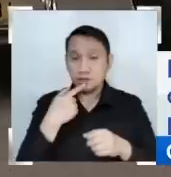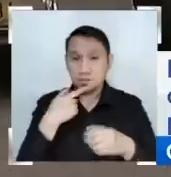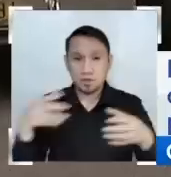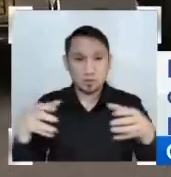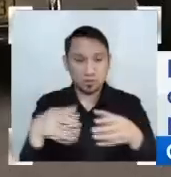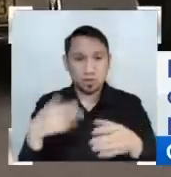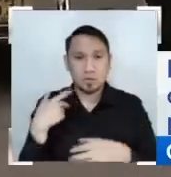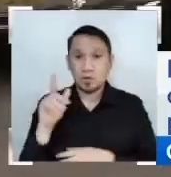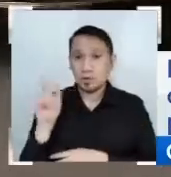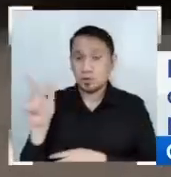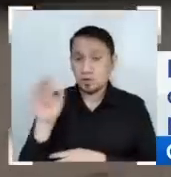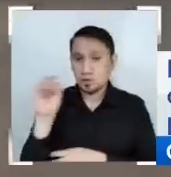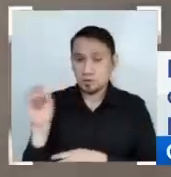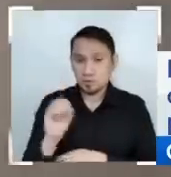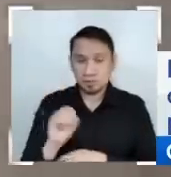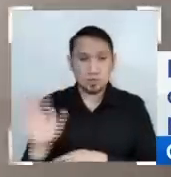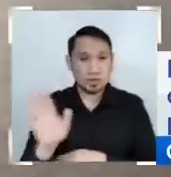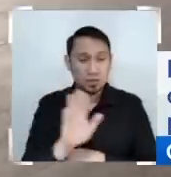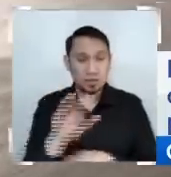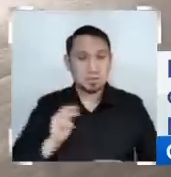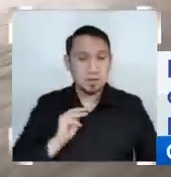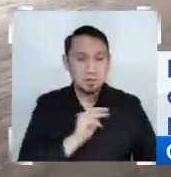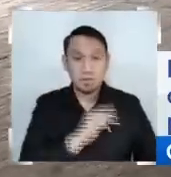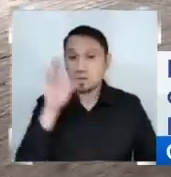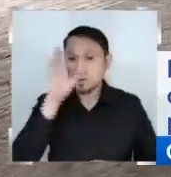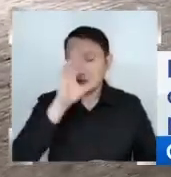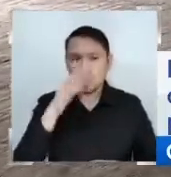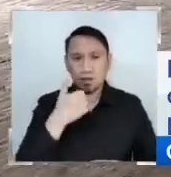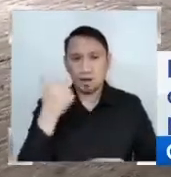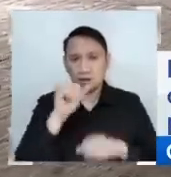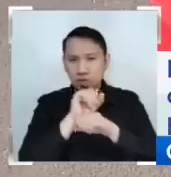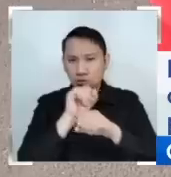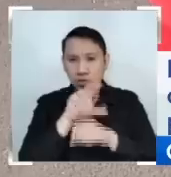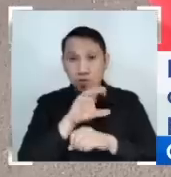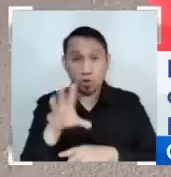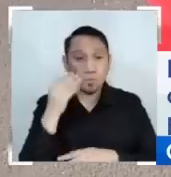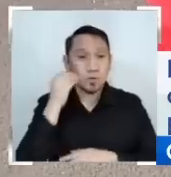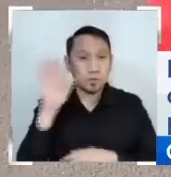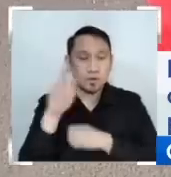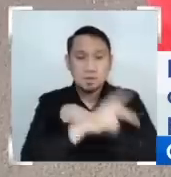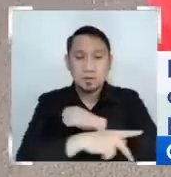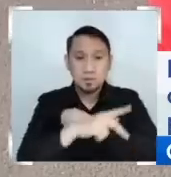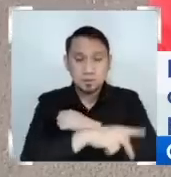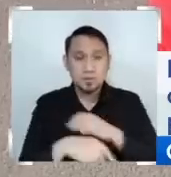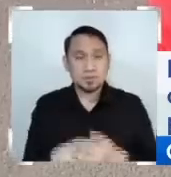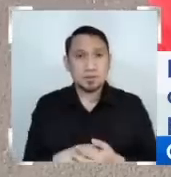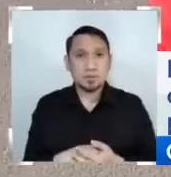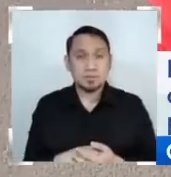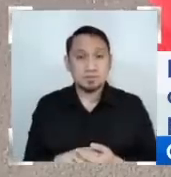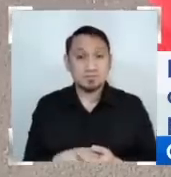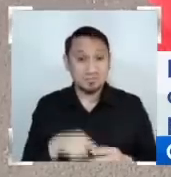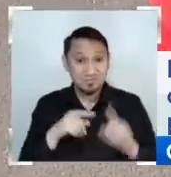daw ng kanilang mga miyembro ang naghanap na ng ibang trabaho o kaya'y umuwi na ng probinsya. Ang 75-anyos na si Lolo